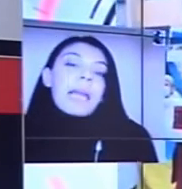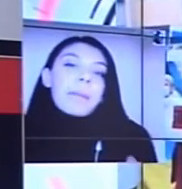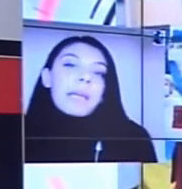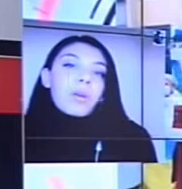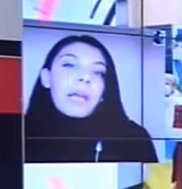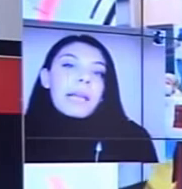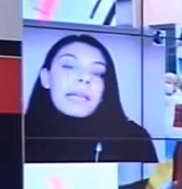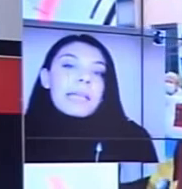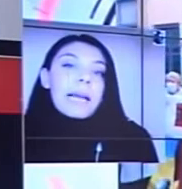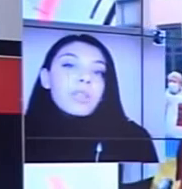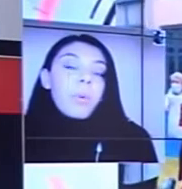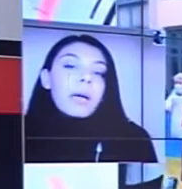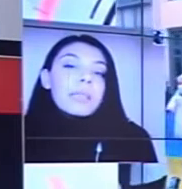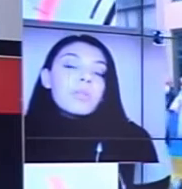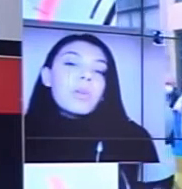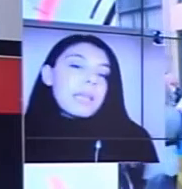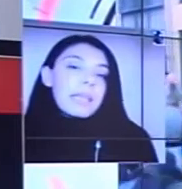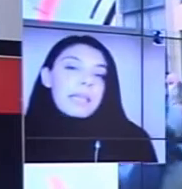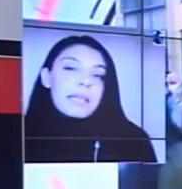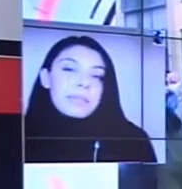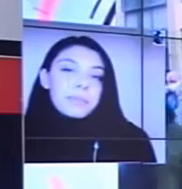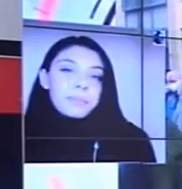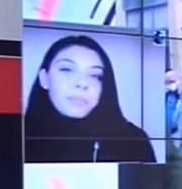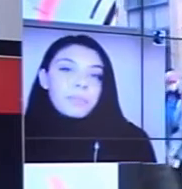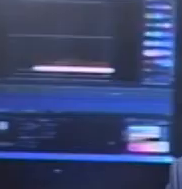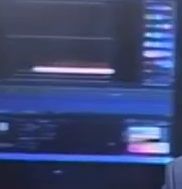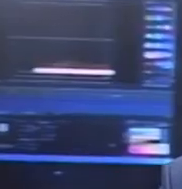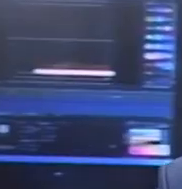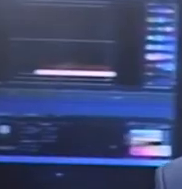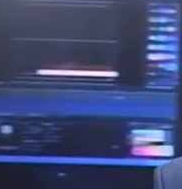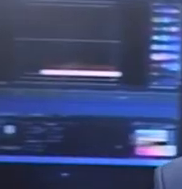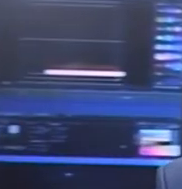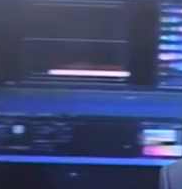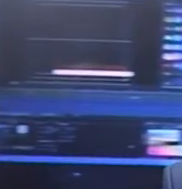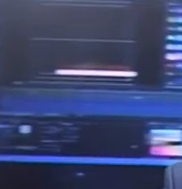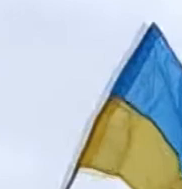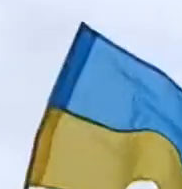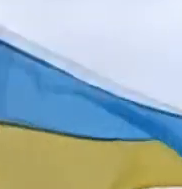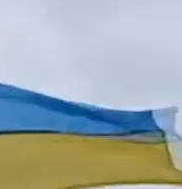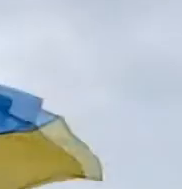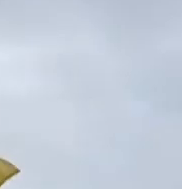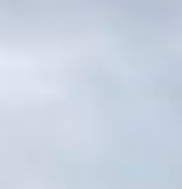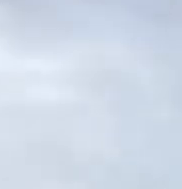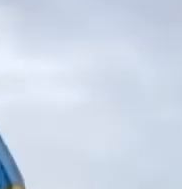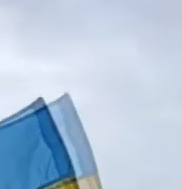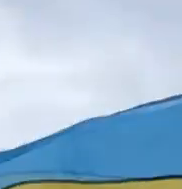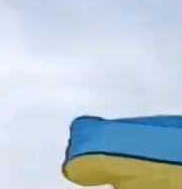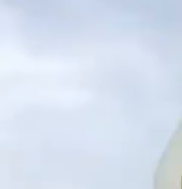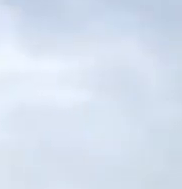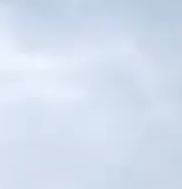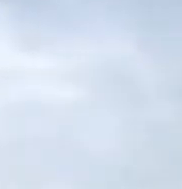η επικοινωνία να γίνεται κάτω από αντίξωες συνθήκες. Μάλιστα, για να δούμε λιγάκι το ρεπορτάζ της Δήμητρας. Μια ακόμη